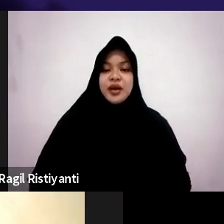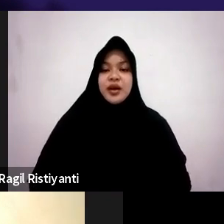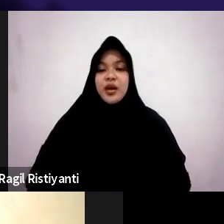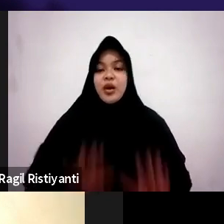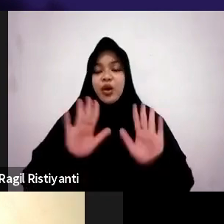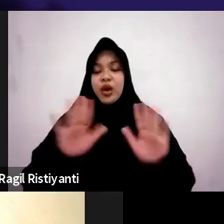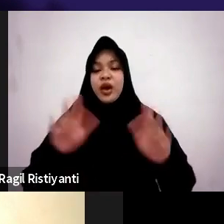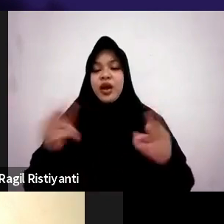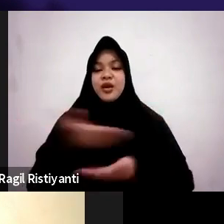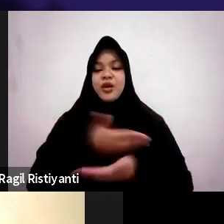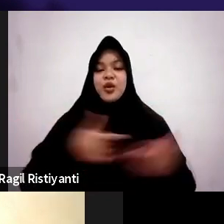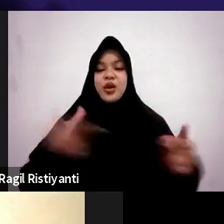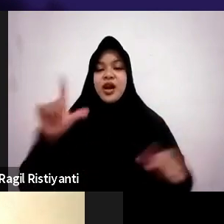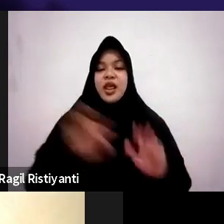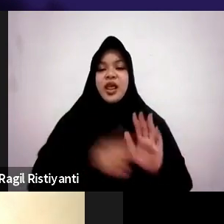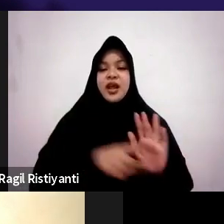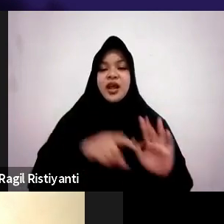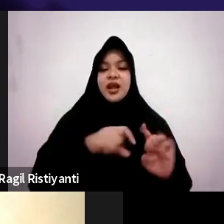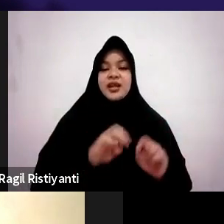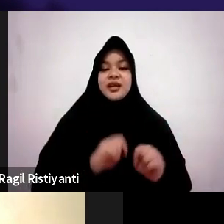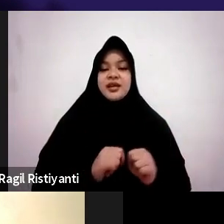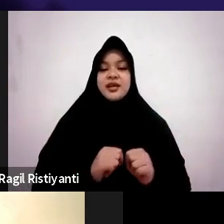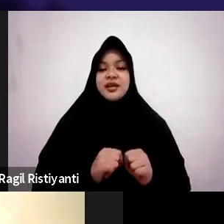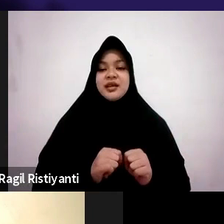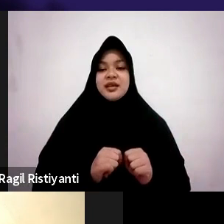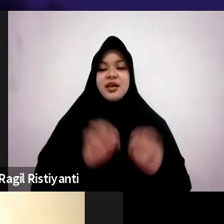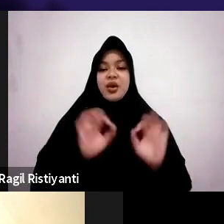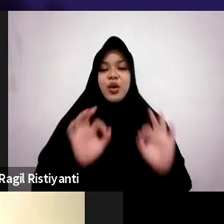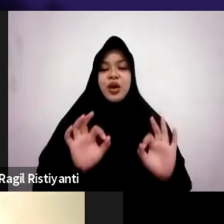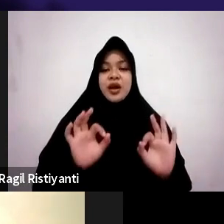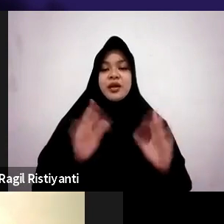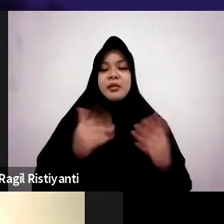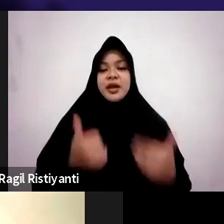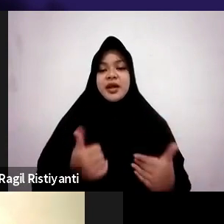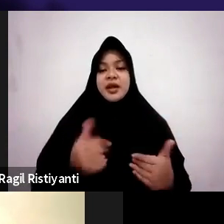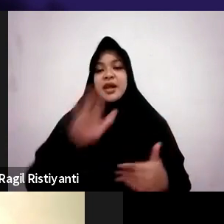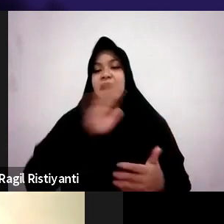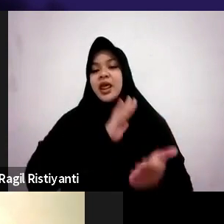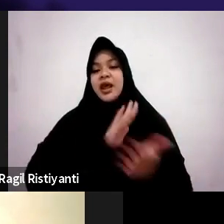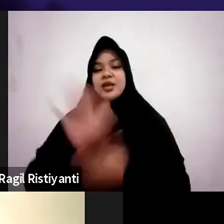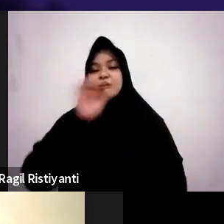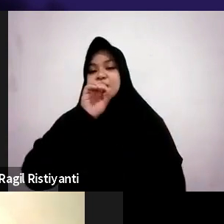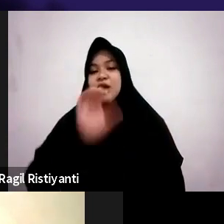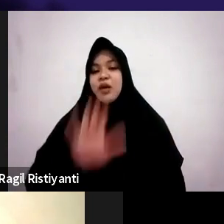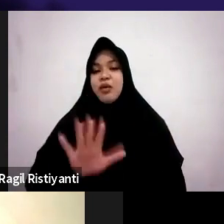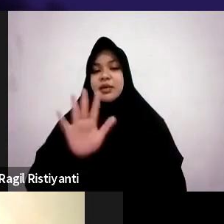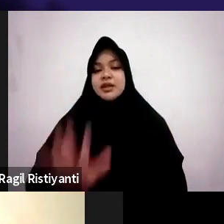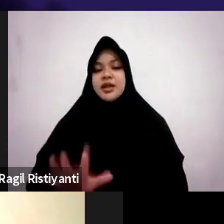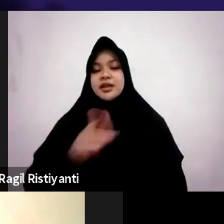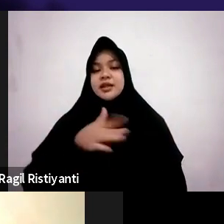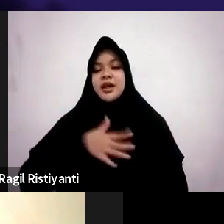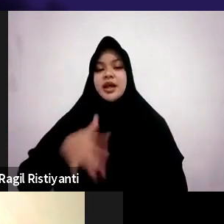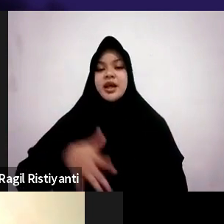barangkali ya oke ah baik berarti mungkin langsung di komen tadi saja saya rasa ini pertanyaannya